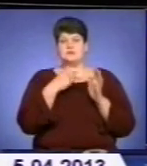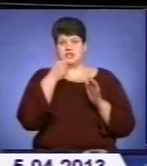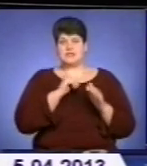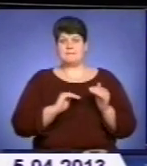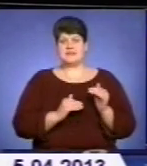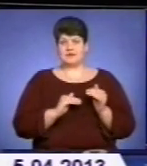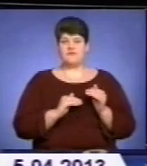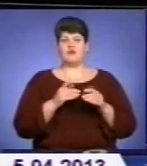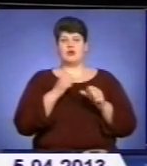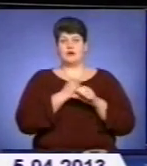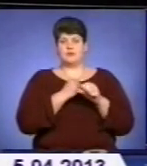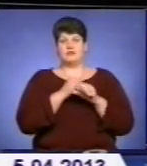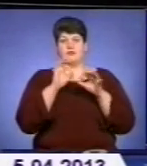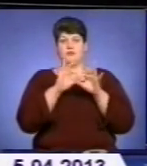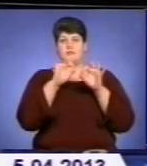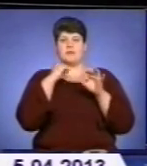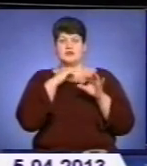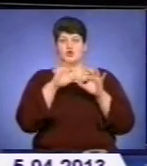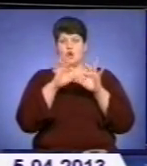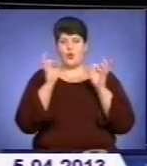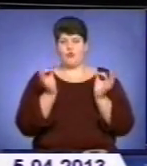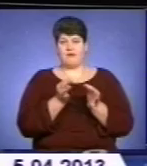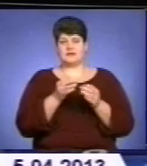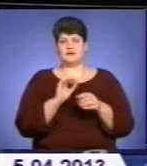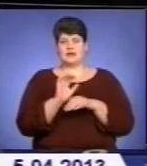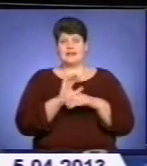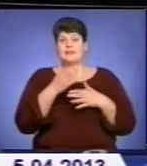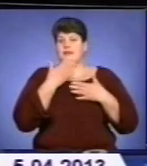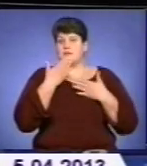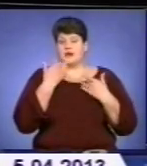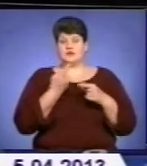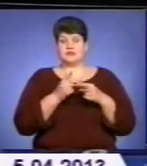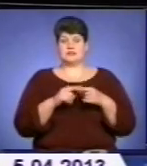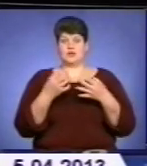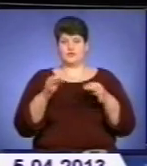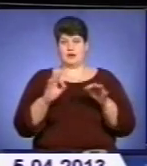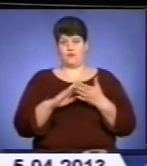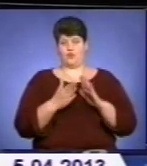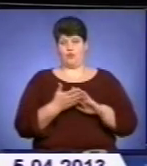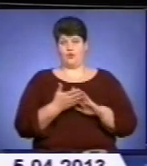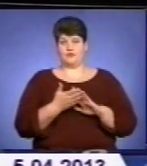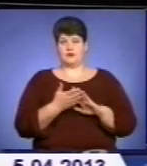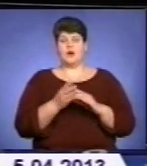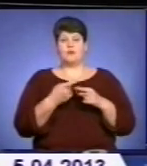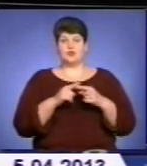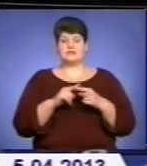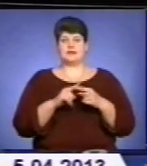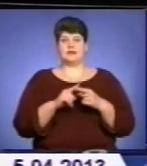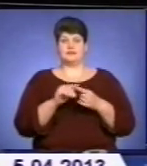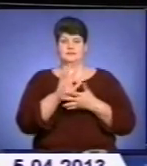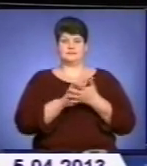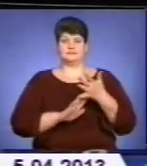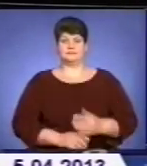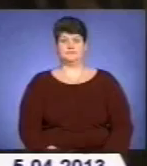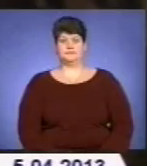незаконно виготовляв м'ясо-ковбасні вироби, не маючи на це ані відповідних дозволів, ні умов. Про це у сюжеті Наталки Грисько.